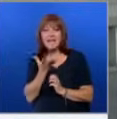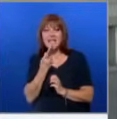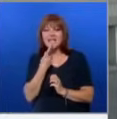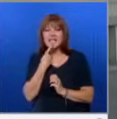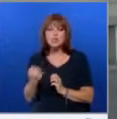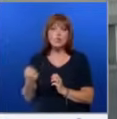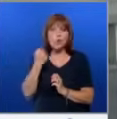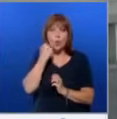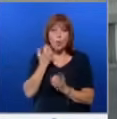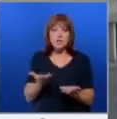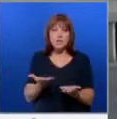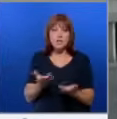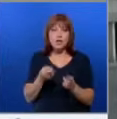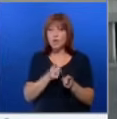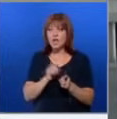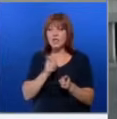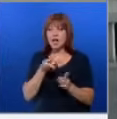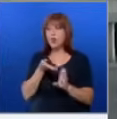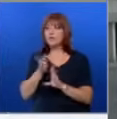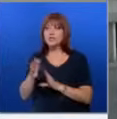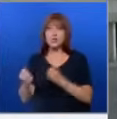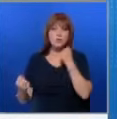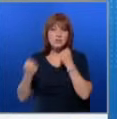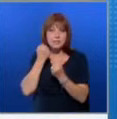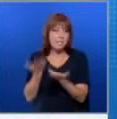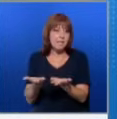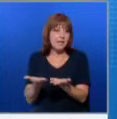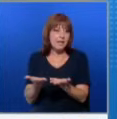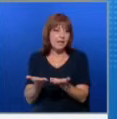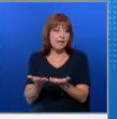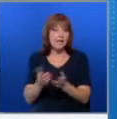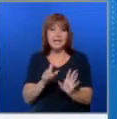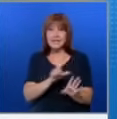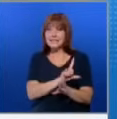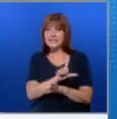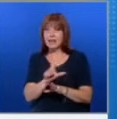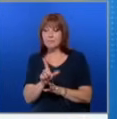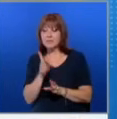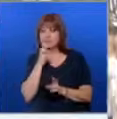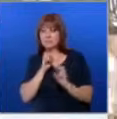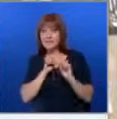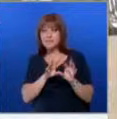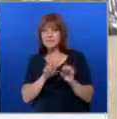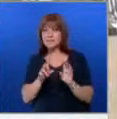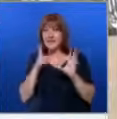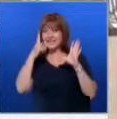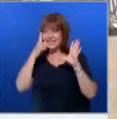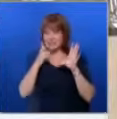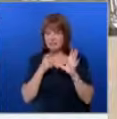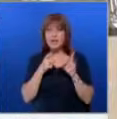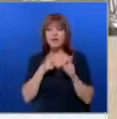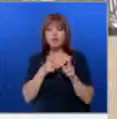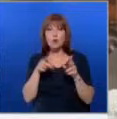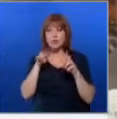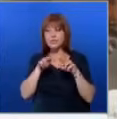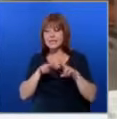го удряш? Той не е отишъл да агресира. Макар вече седмица да се разпространява снимка на предполагаемия извършител, той все още